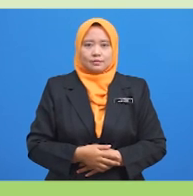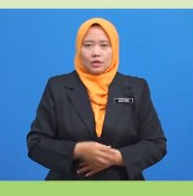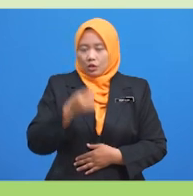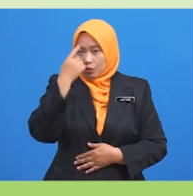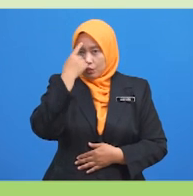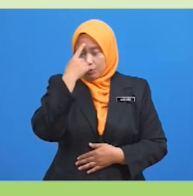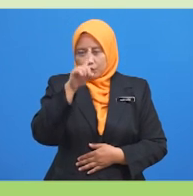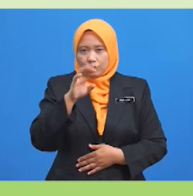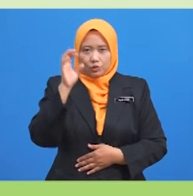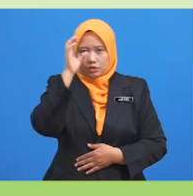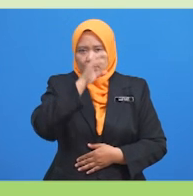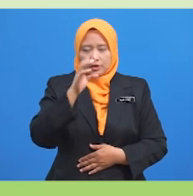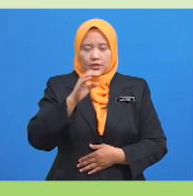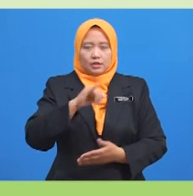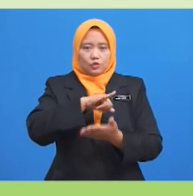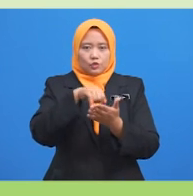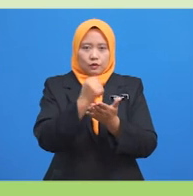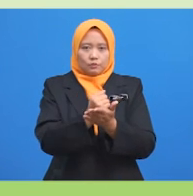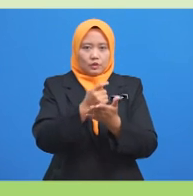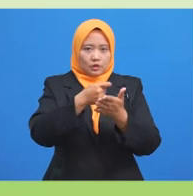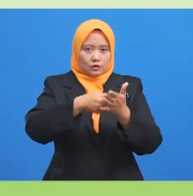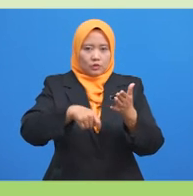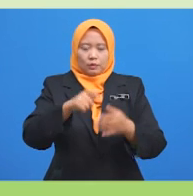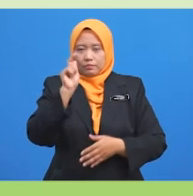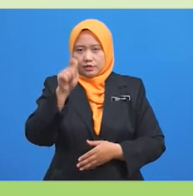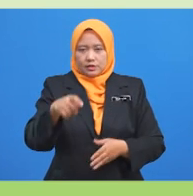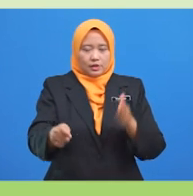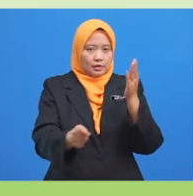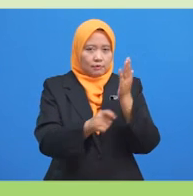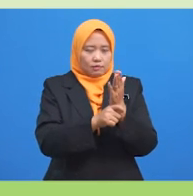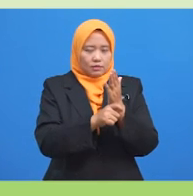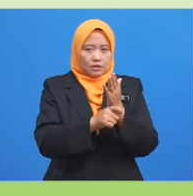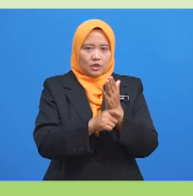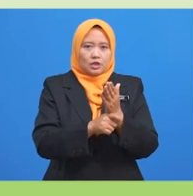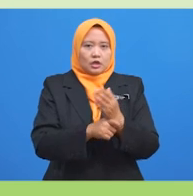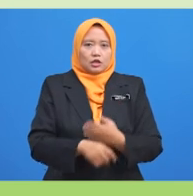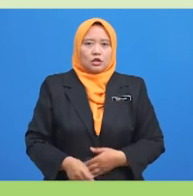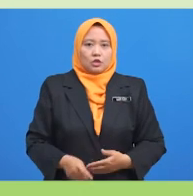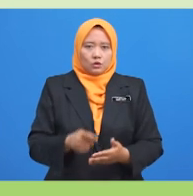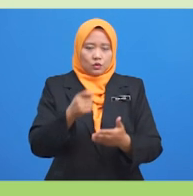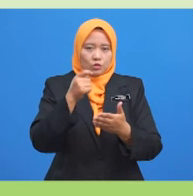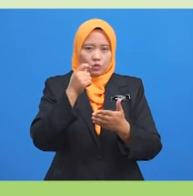Untuk mencari jumlah kos, murid perlu menambah kos tetap dan kos berubah.